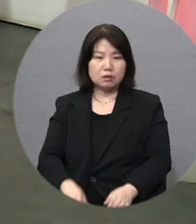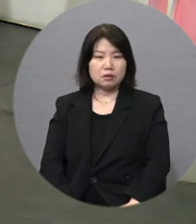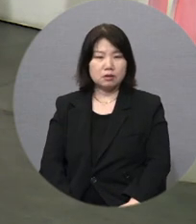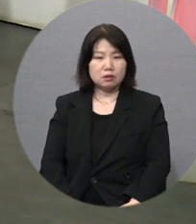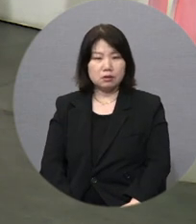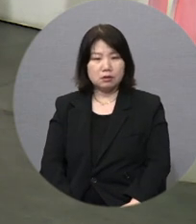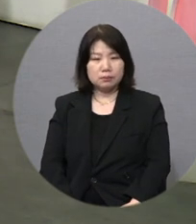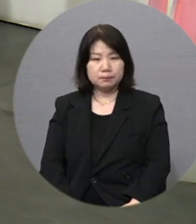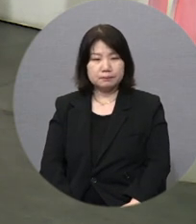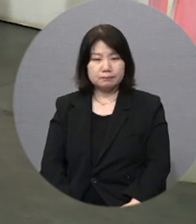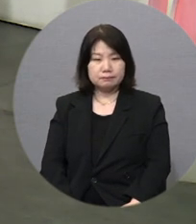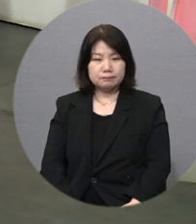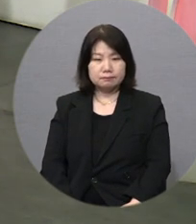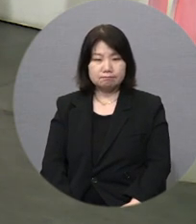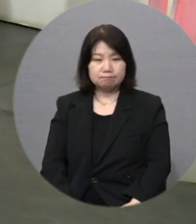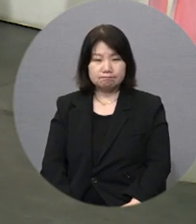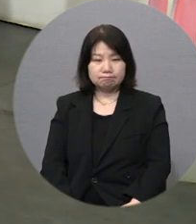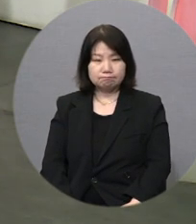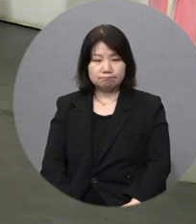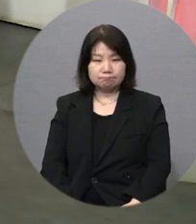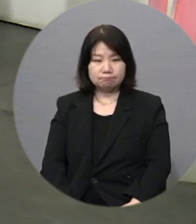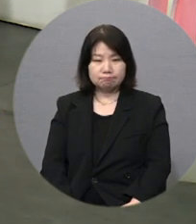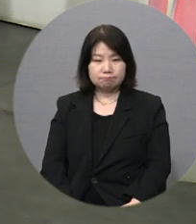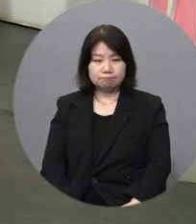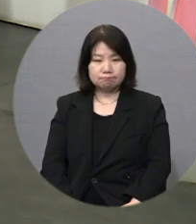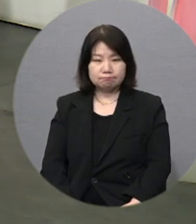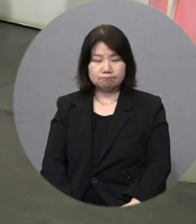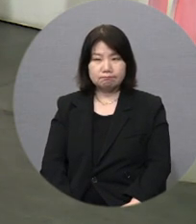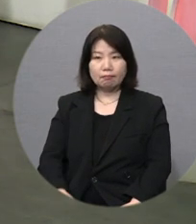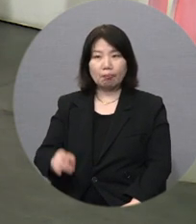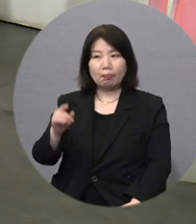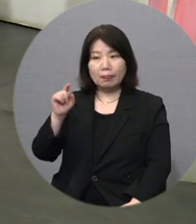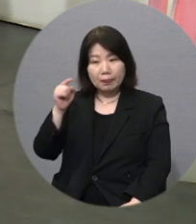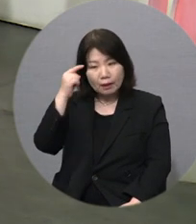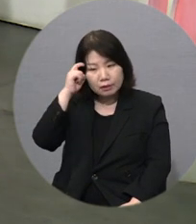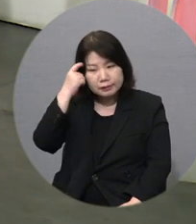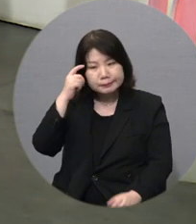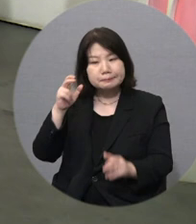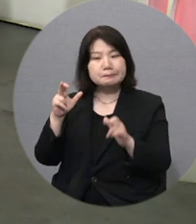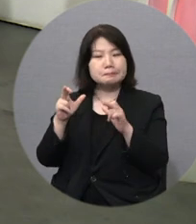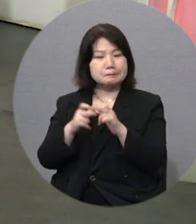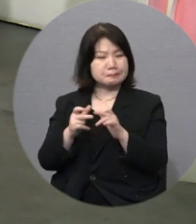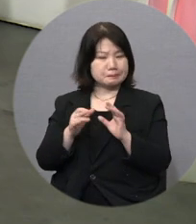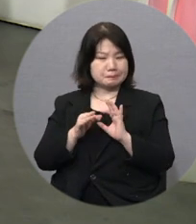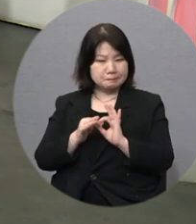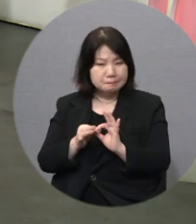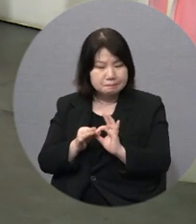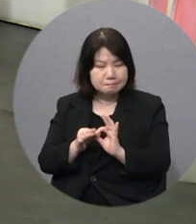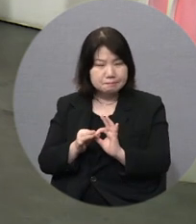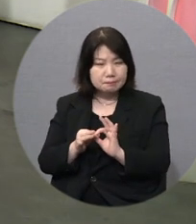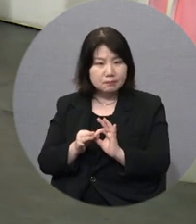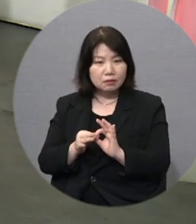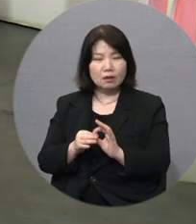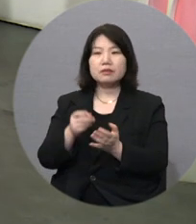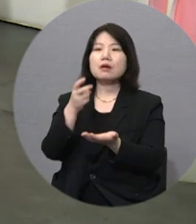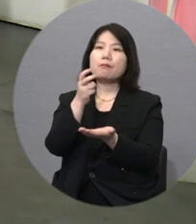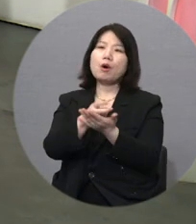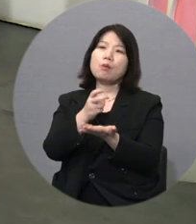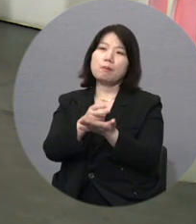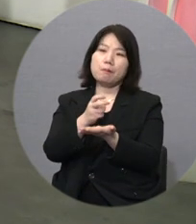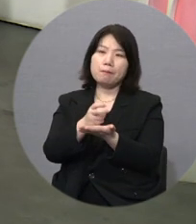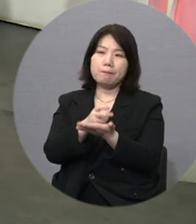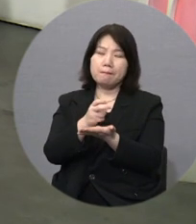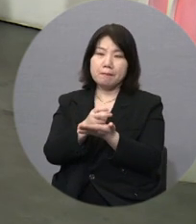뭐 어 우리가 정시 장인과 관련된 정신장애 참과 관련된 법안이